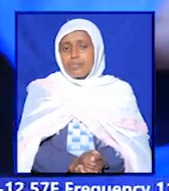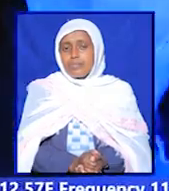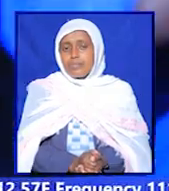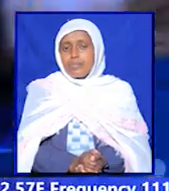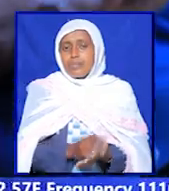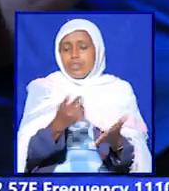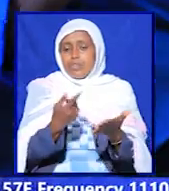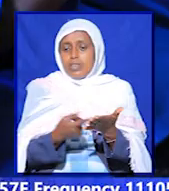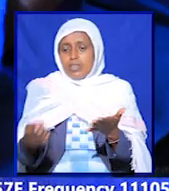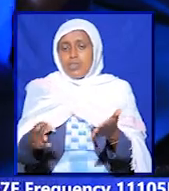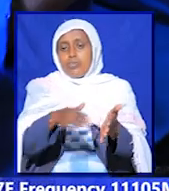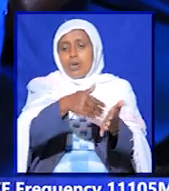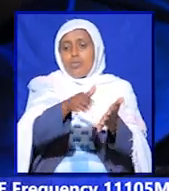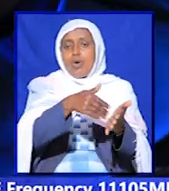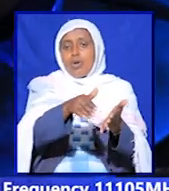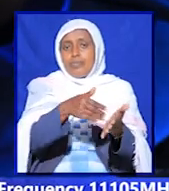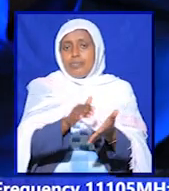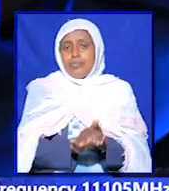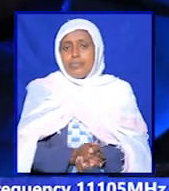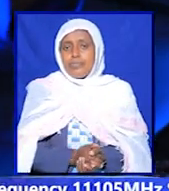እንደዚህ ታረኩ ባለ ከኛውንም እቀባዋለሁ።